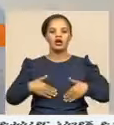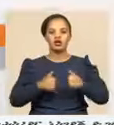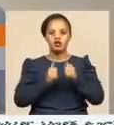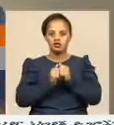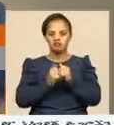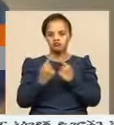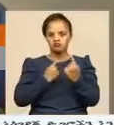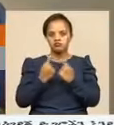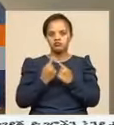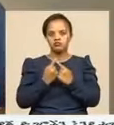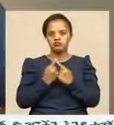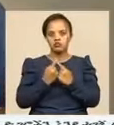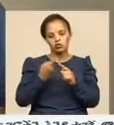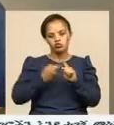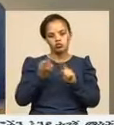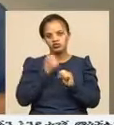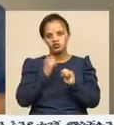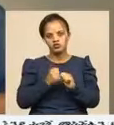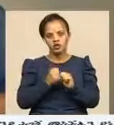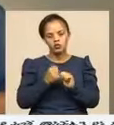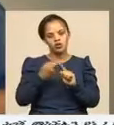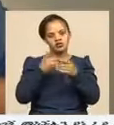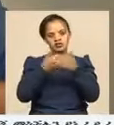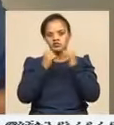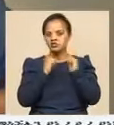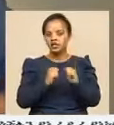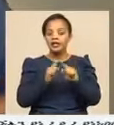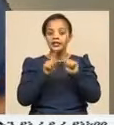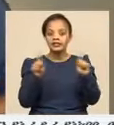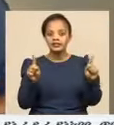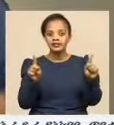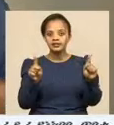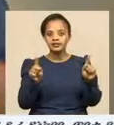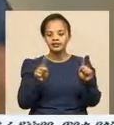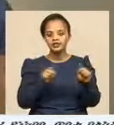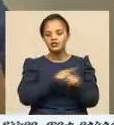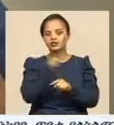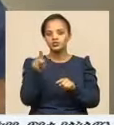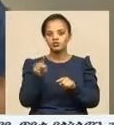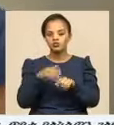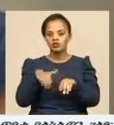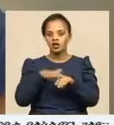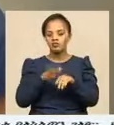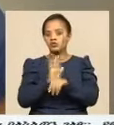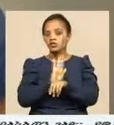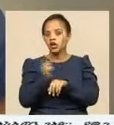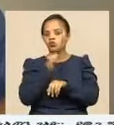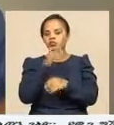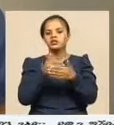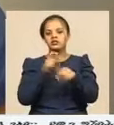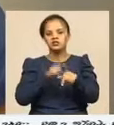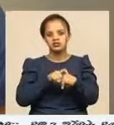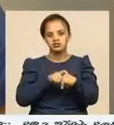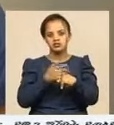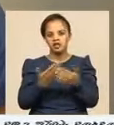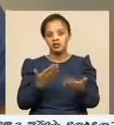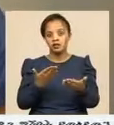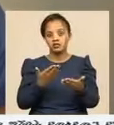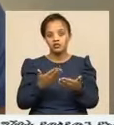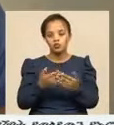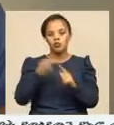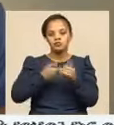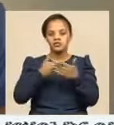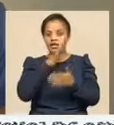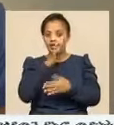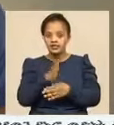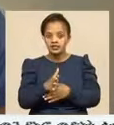አድርጌ ከወሬም ወዲህ ሊሆን ይችላል፣ ከዛ ወሬም ሊደርስ ይችላል። ግን እነሱን የተለያዩ ተግባር ላይ ቢዚ ካልሆኑ በቅርብ ጊዜ ምናልባት የተባለው ወሬም